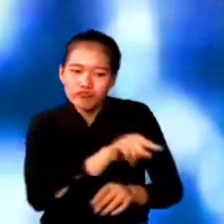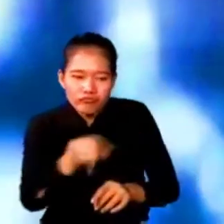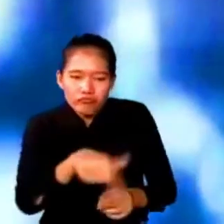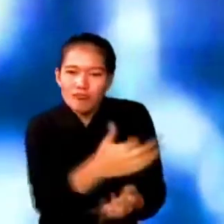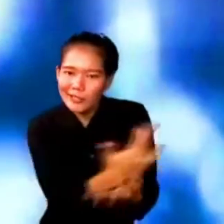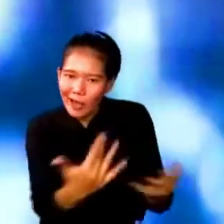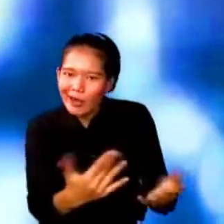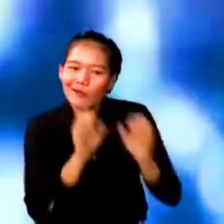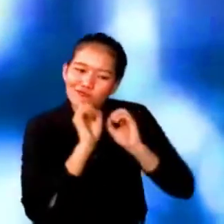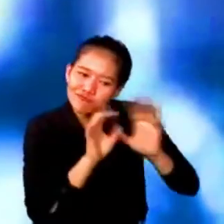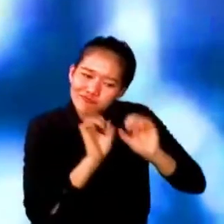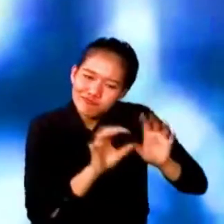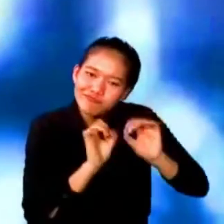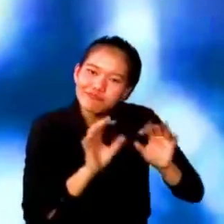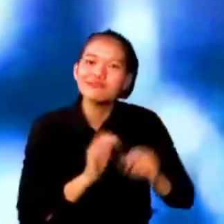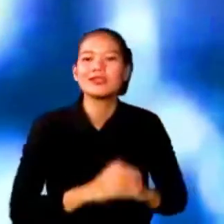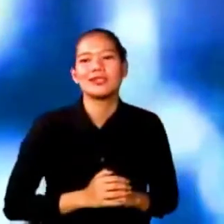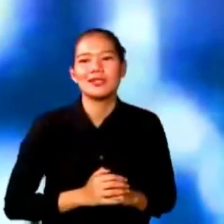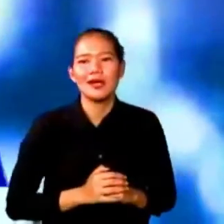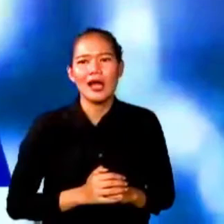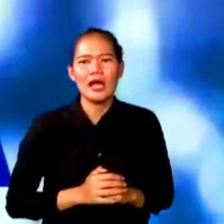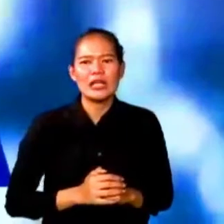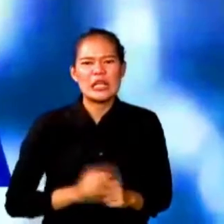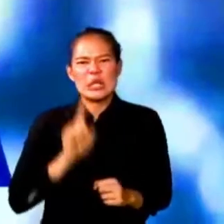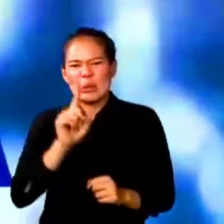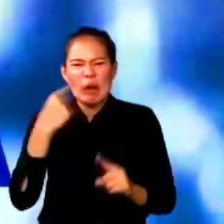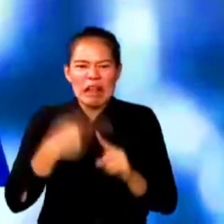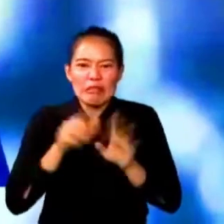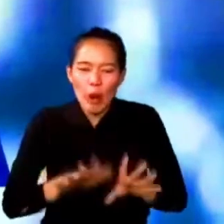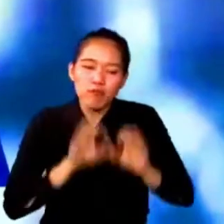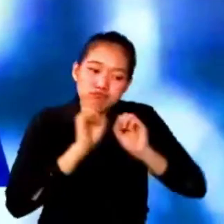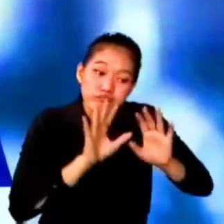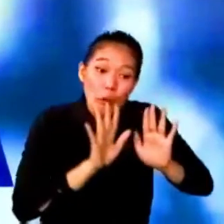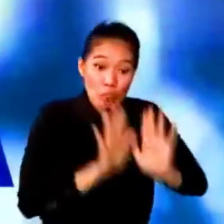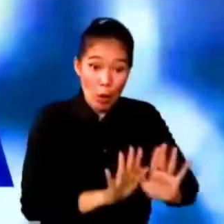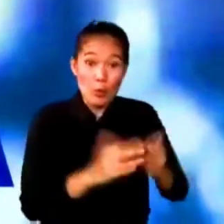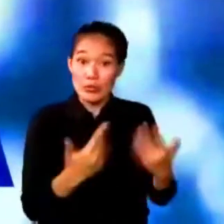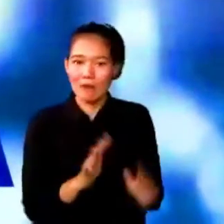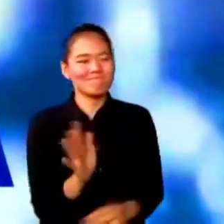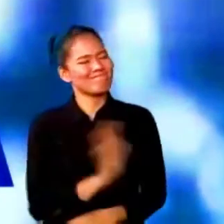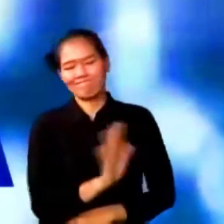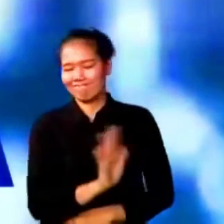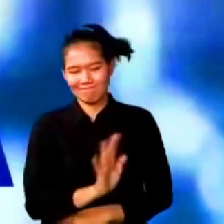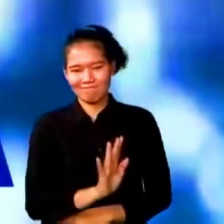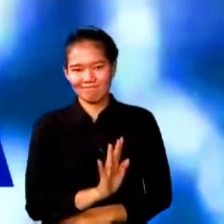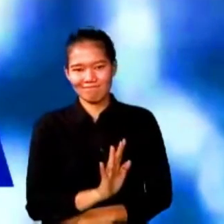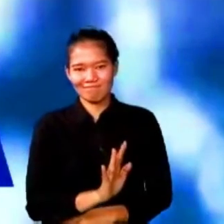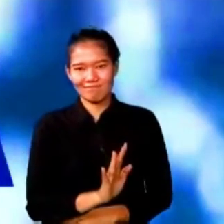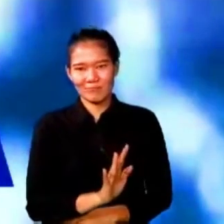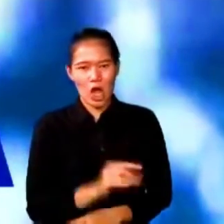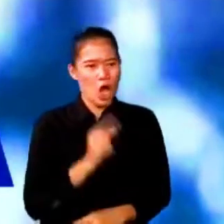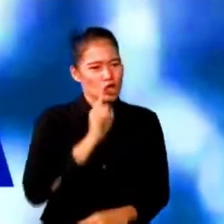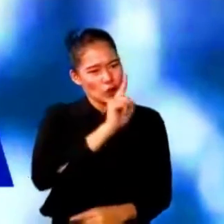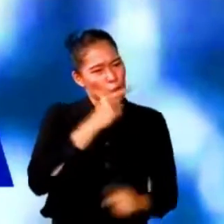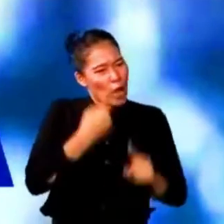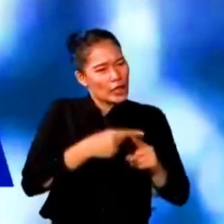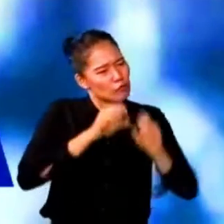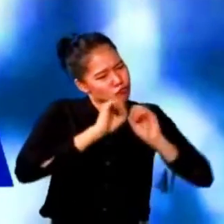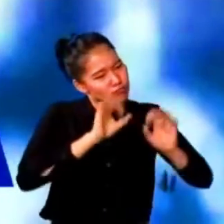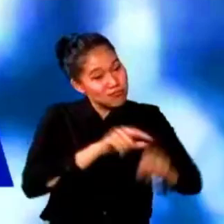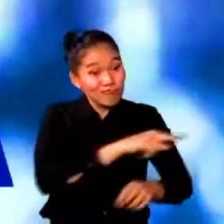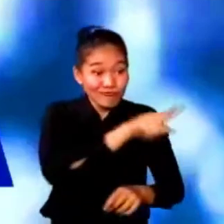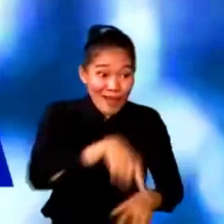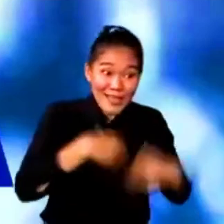sih di seluruh masyarakat di tempat mereka berada jadi enggak cukup sangkali enggak cukup ya sekarang sekarang gold semuanya pakai protokol